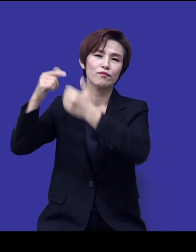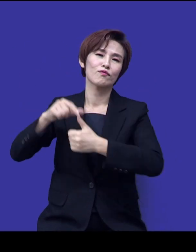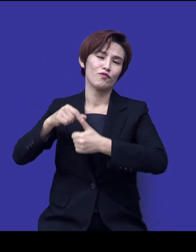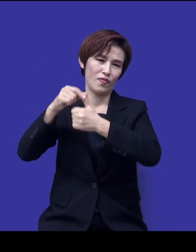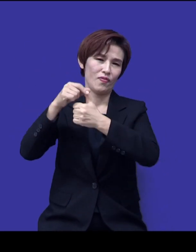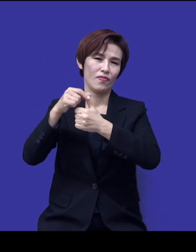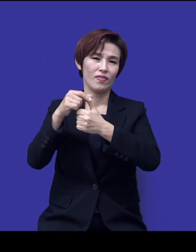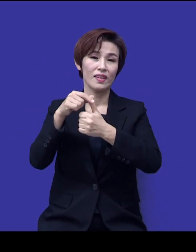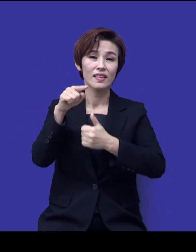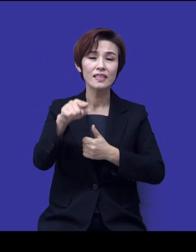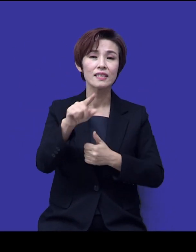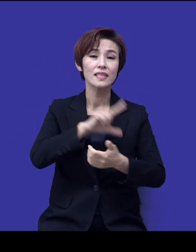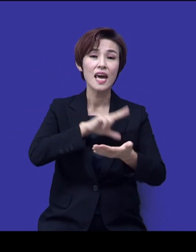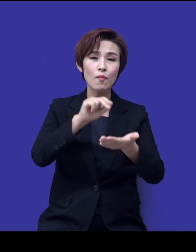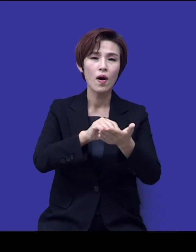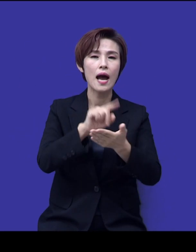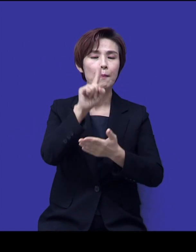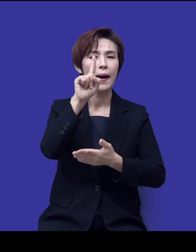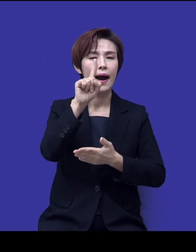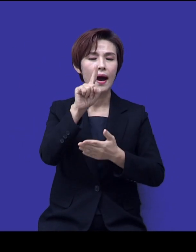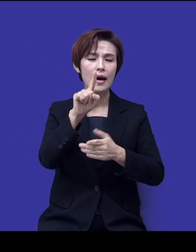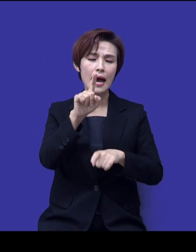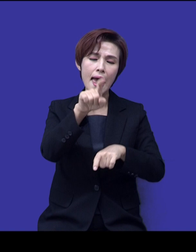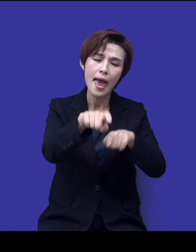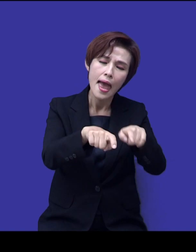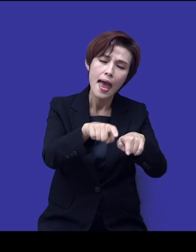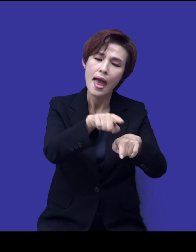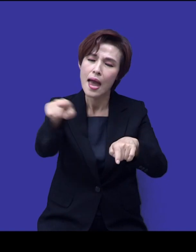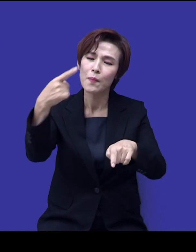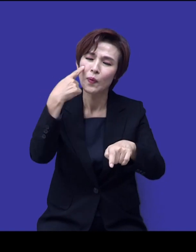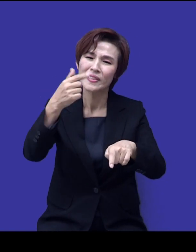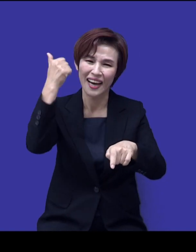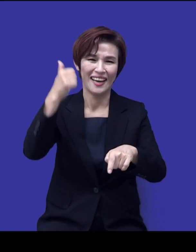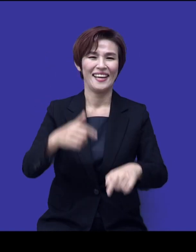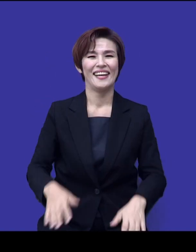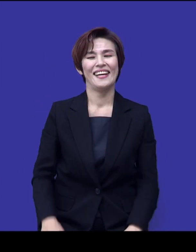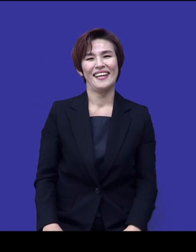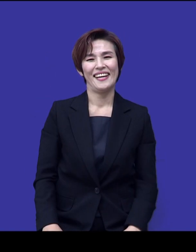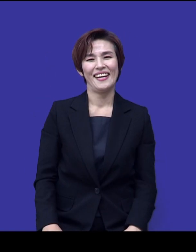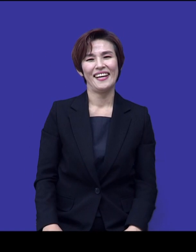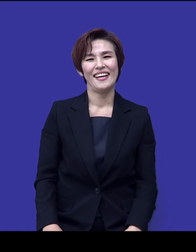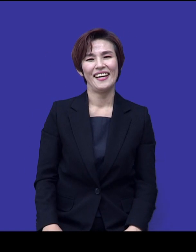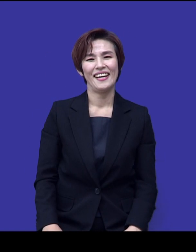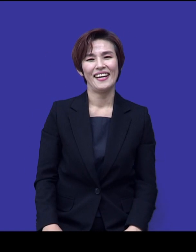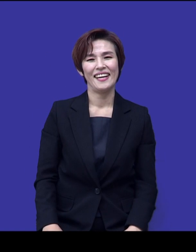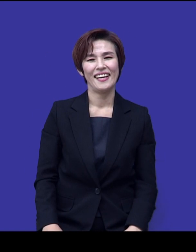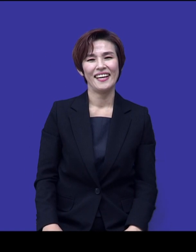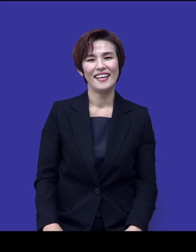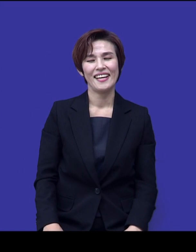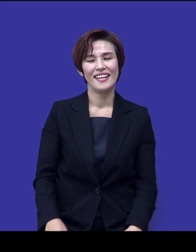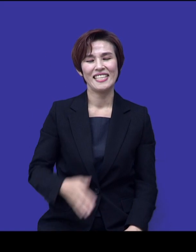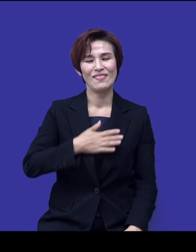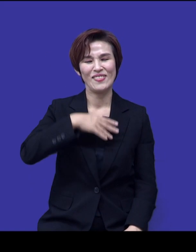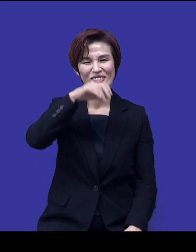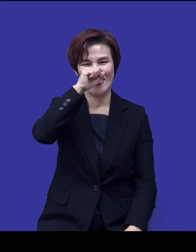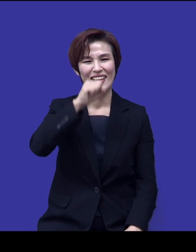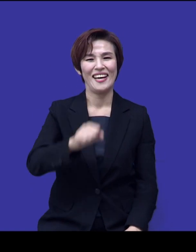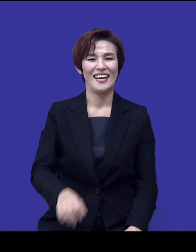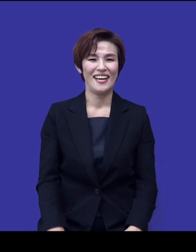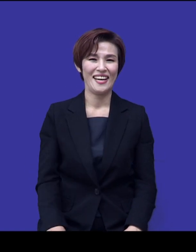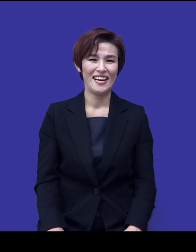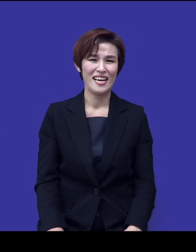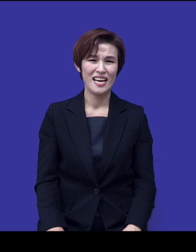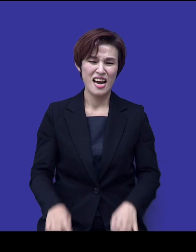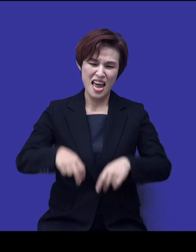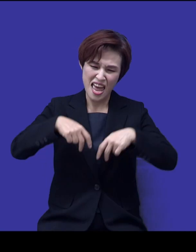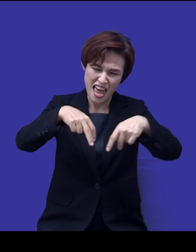제목이 그거였습니다. 한 발짝만 돌아보자, 모퉁이로. 아, 예, 예. 아, 생각해서 기분 좋다. 모퉁이 한 발짝만 돌아보자고. 그래요. 많이